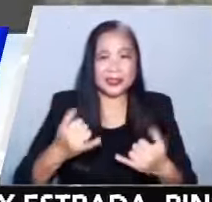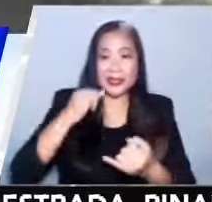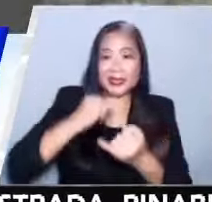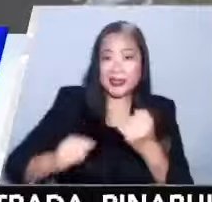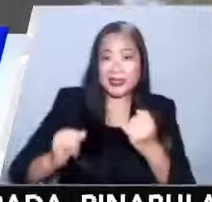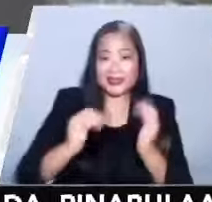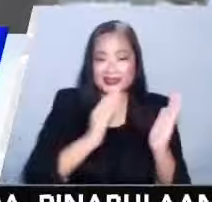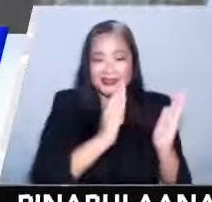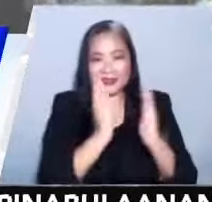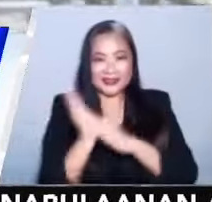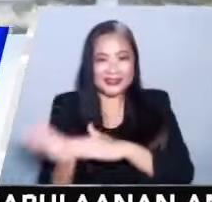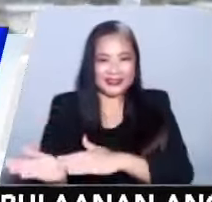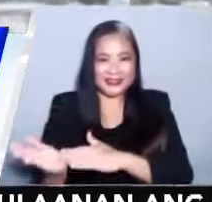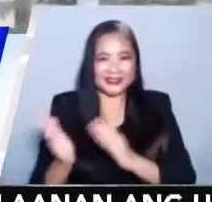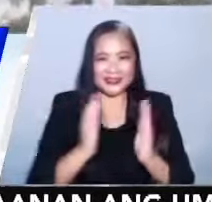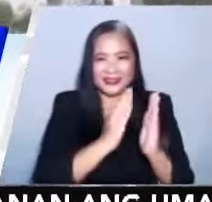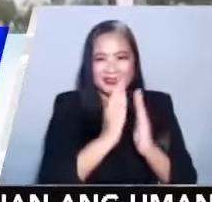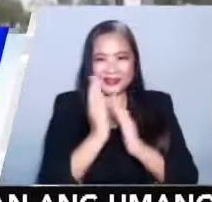reaction,